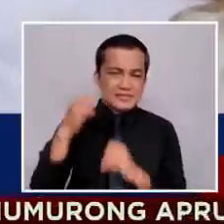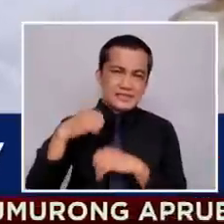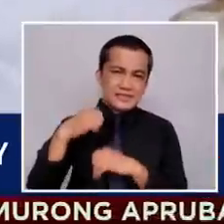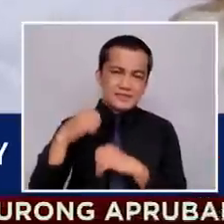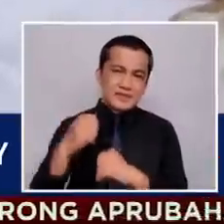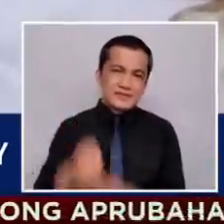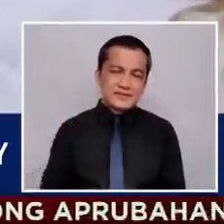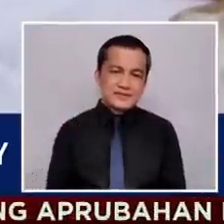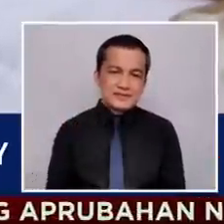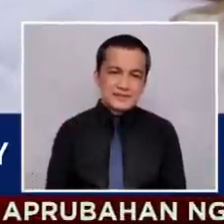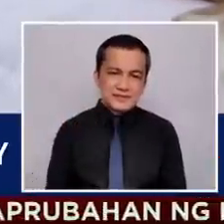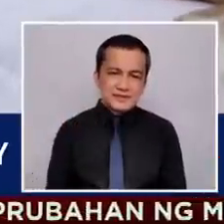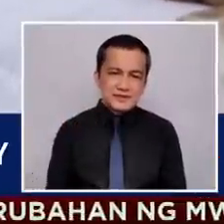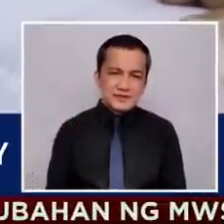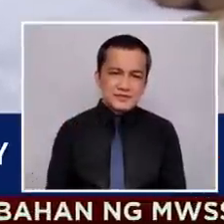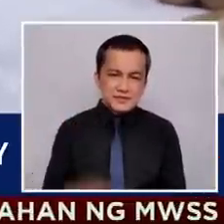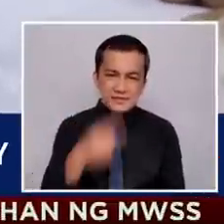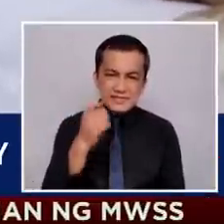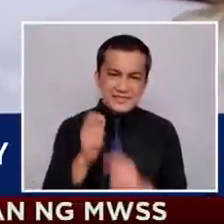inaasahan. Kasi lilipat lang ako.